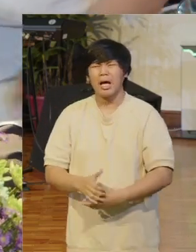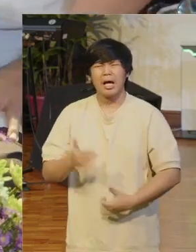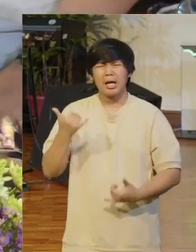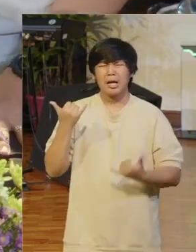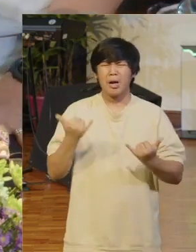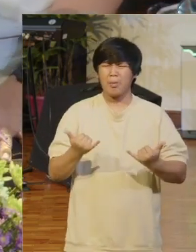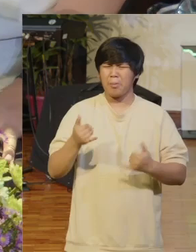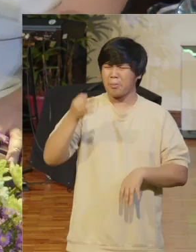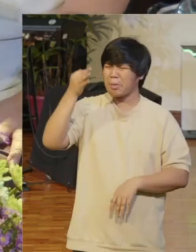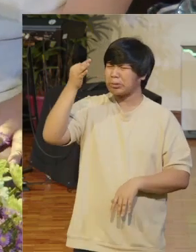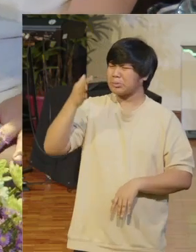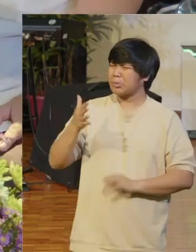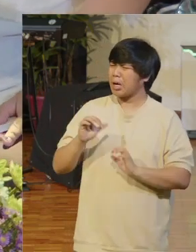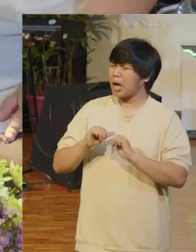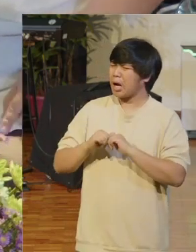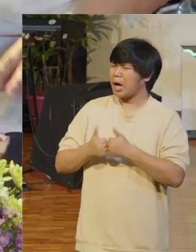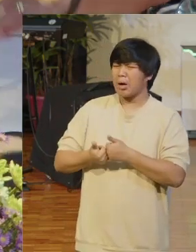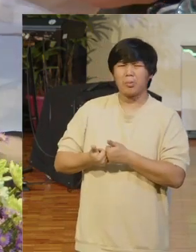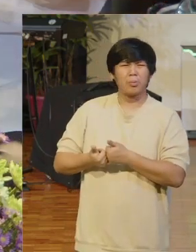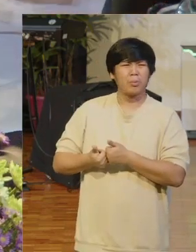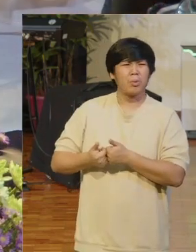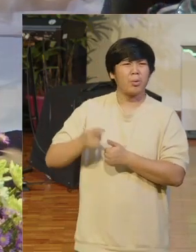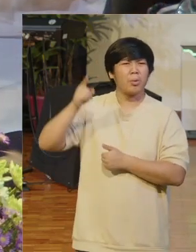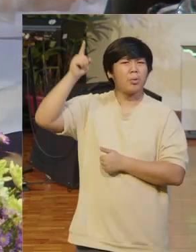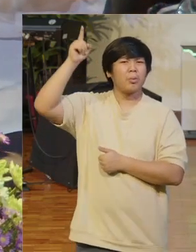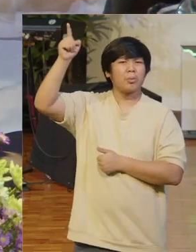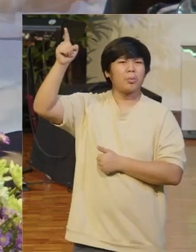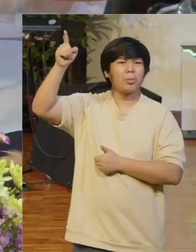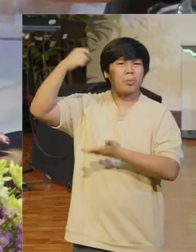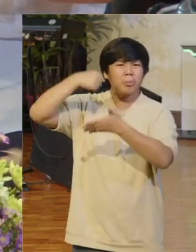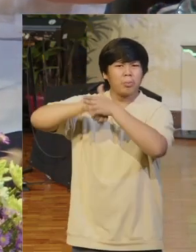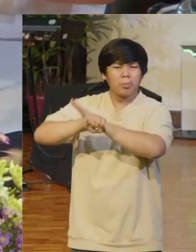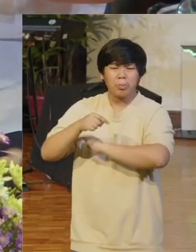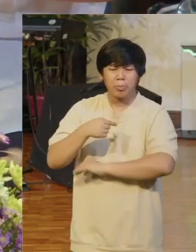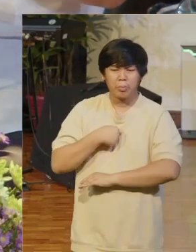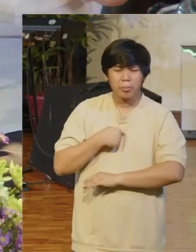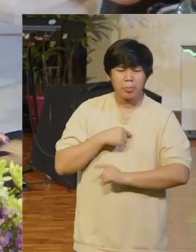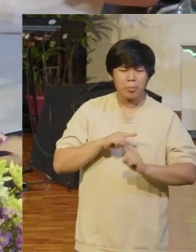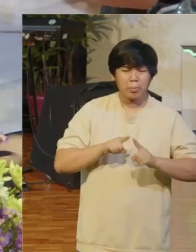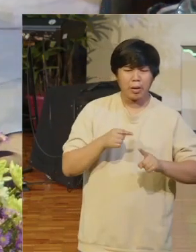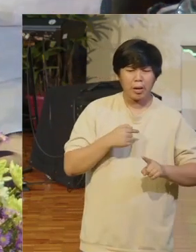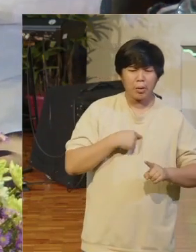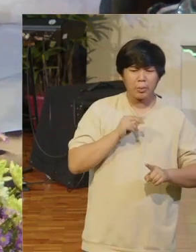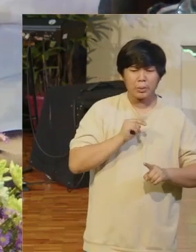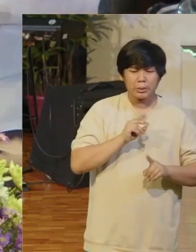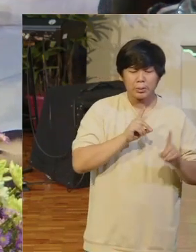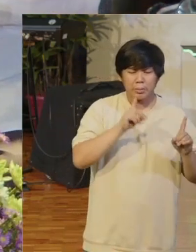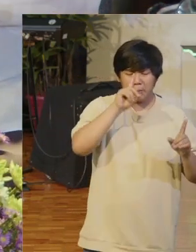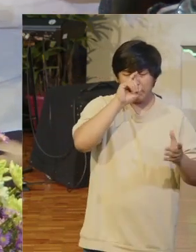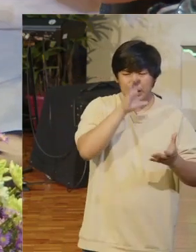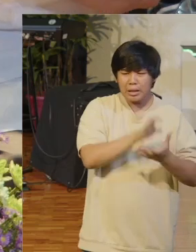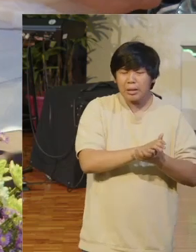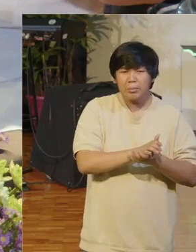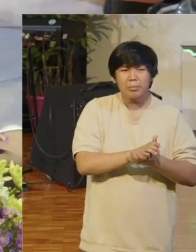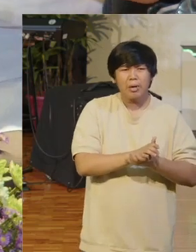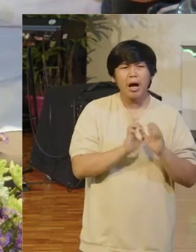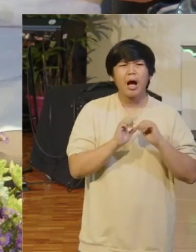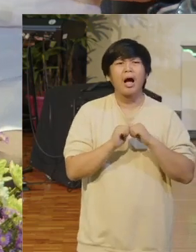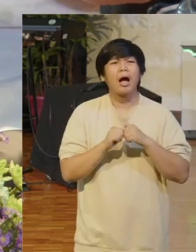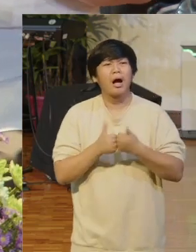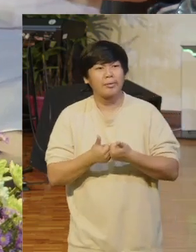mahirap yata yun, ha? No? Siya ang magbo-born again sa atin, pero whoever believes. Meron